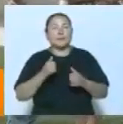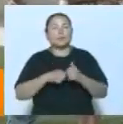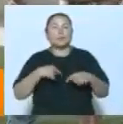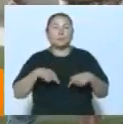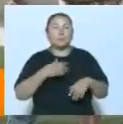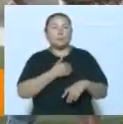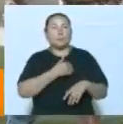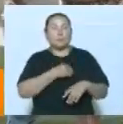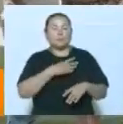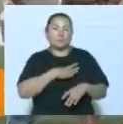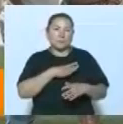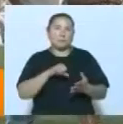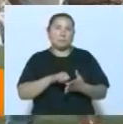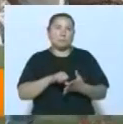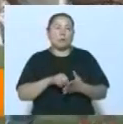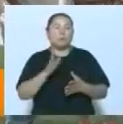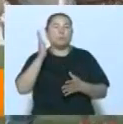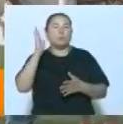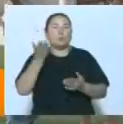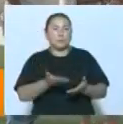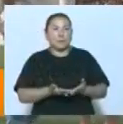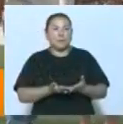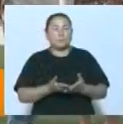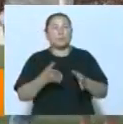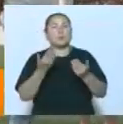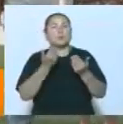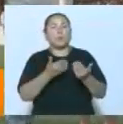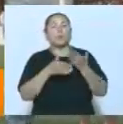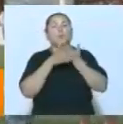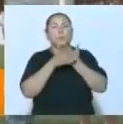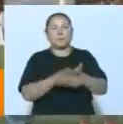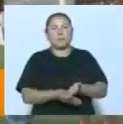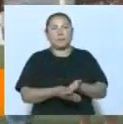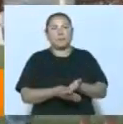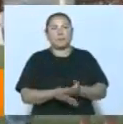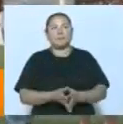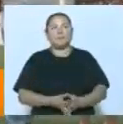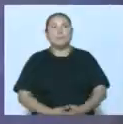болғысы келеді деп ойлаймын. Бұйырса, соған көмектесеміз.